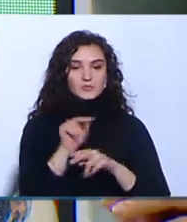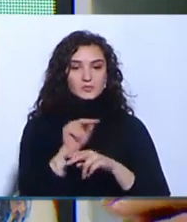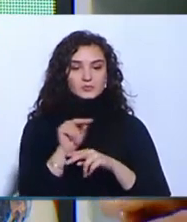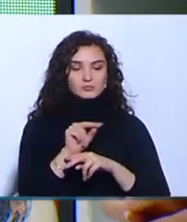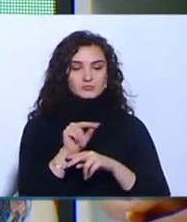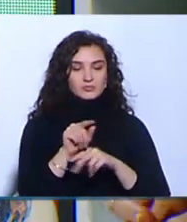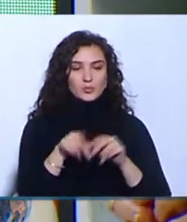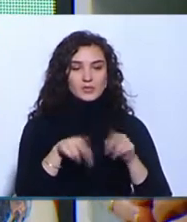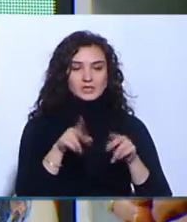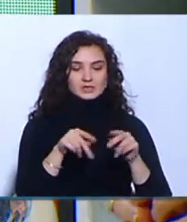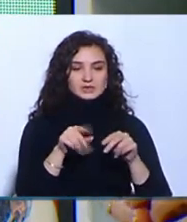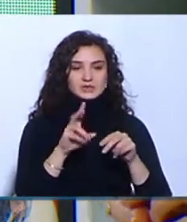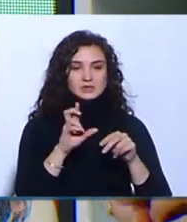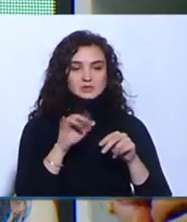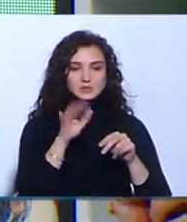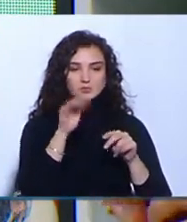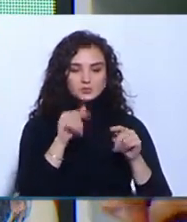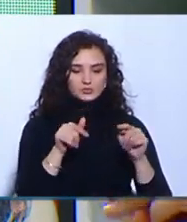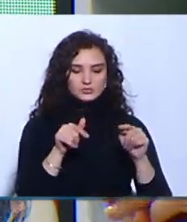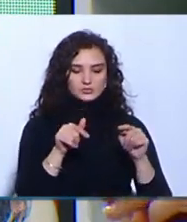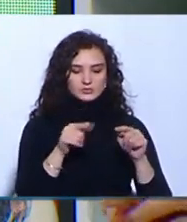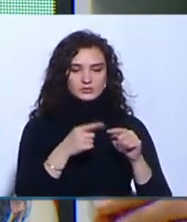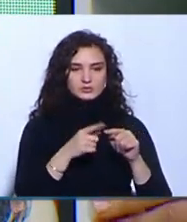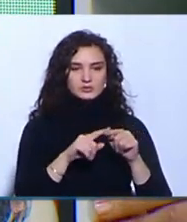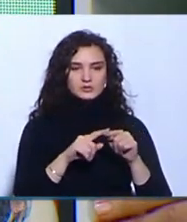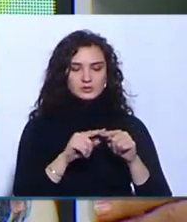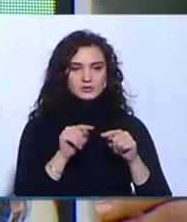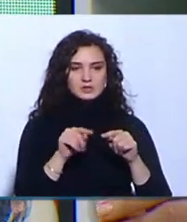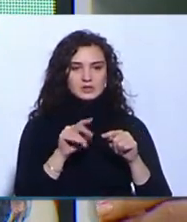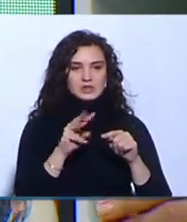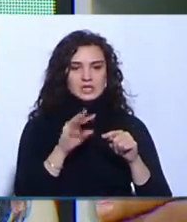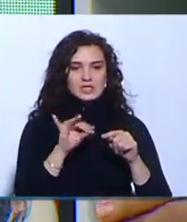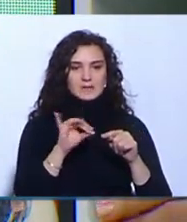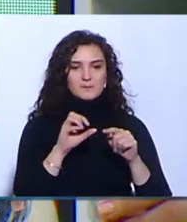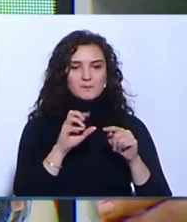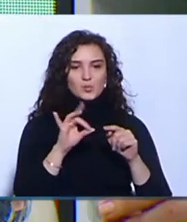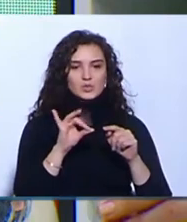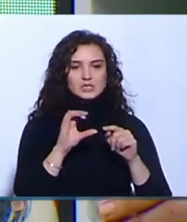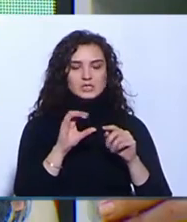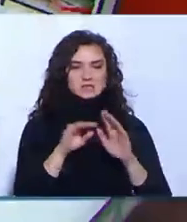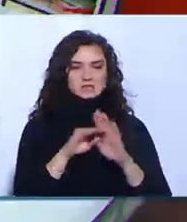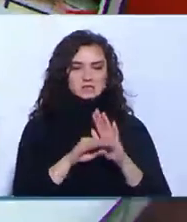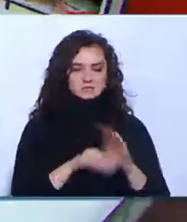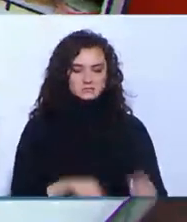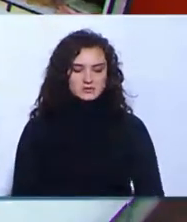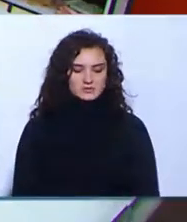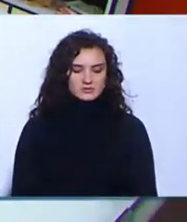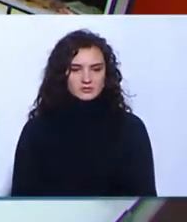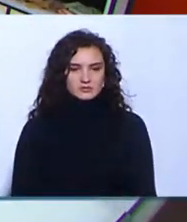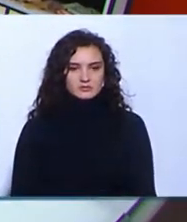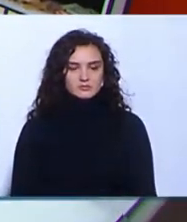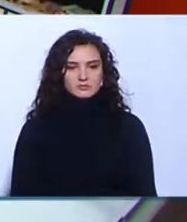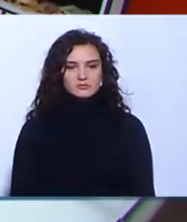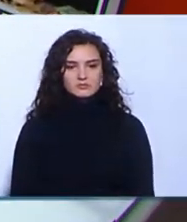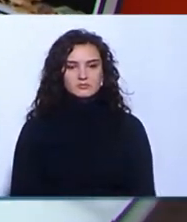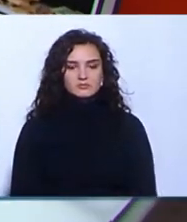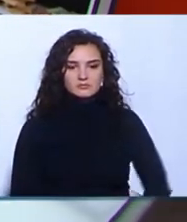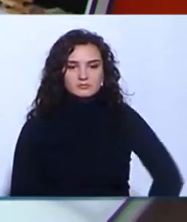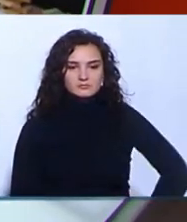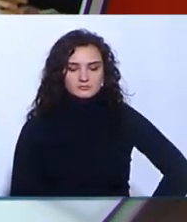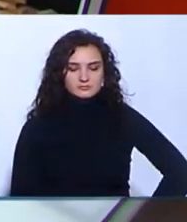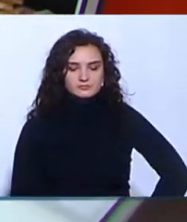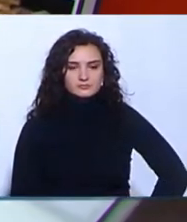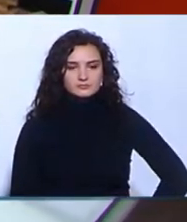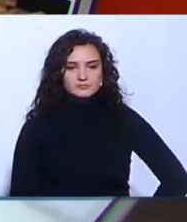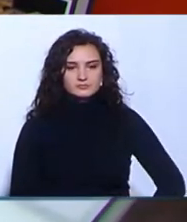დროს არ გულისხმობდა ზემოქმედებას ლიმფურ სისტემას. აი, პირველი ოპერაცია, წმინდა ონკოლოგიური ოპერაცია, მას შემდეგ